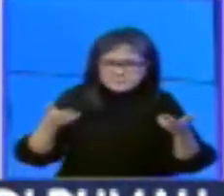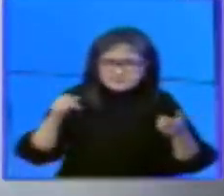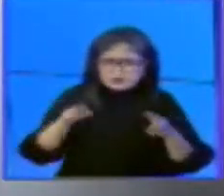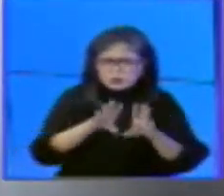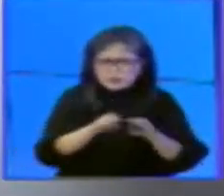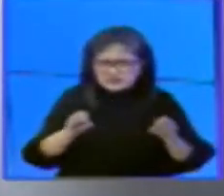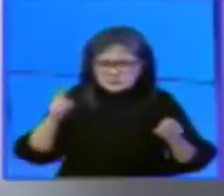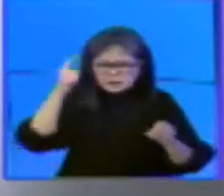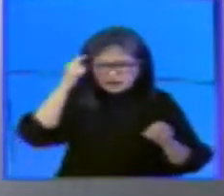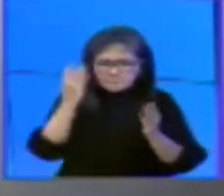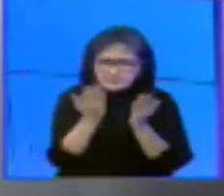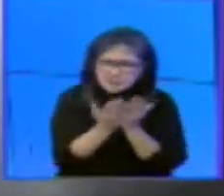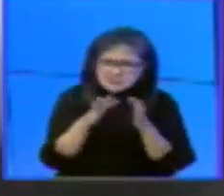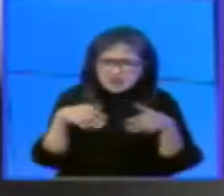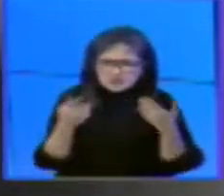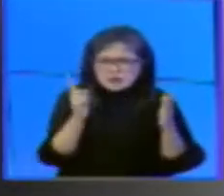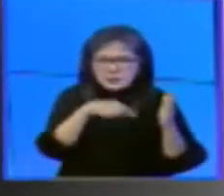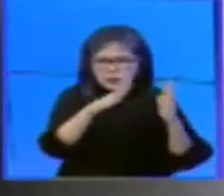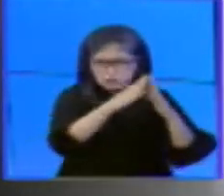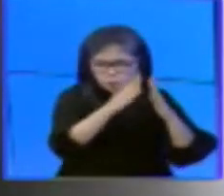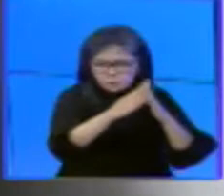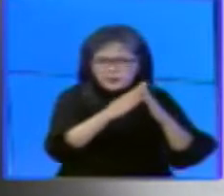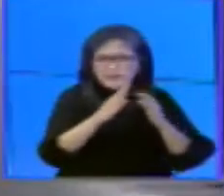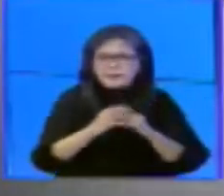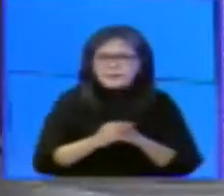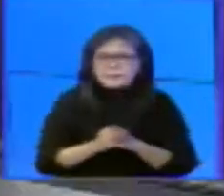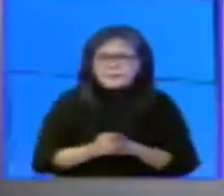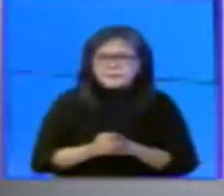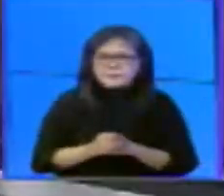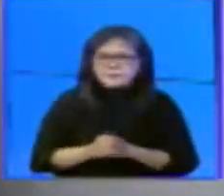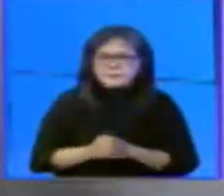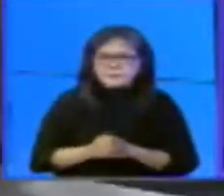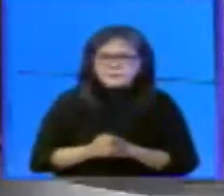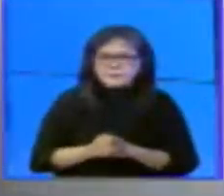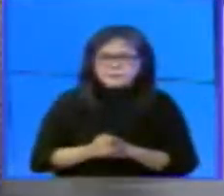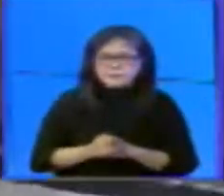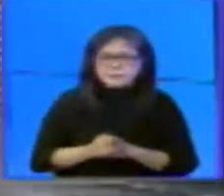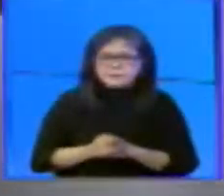dan beribadah di rumah. Tim Liputan iNews melaporkan.